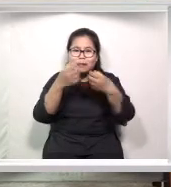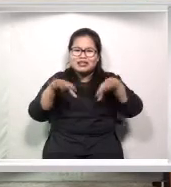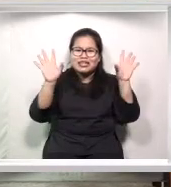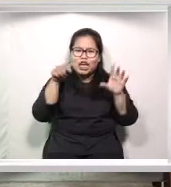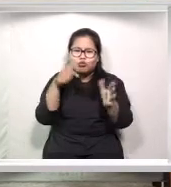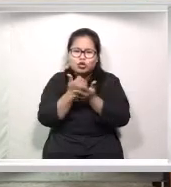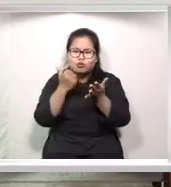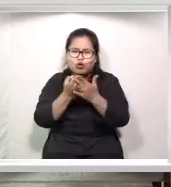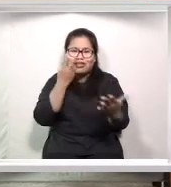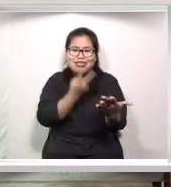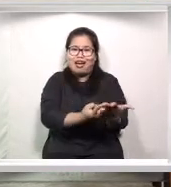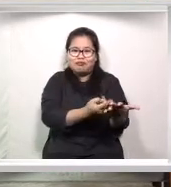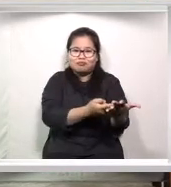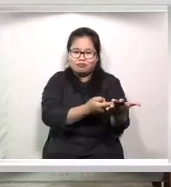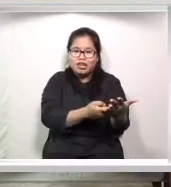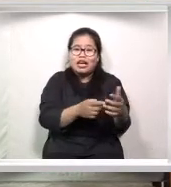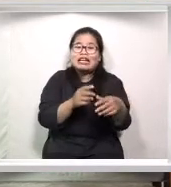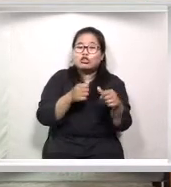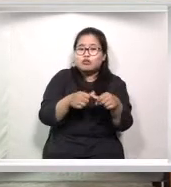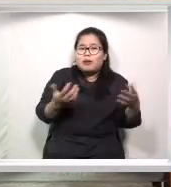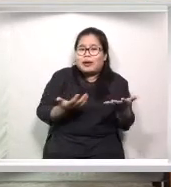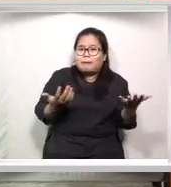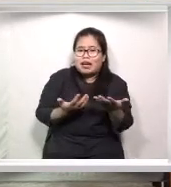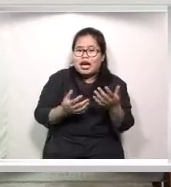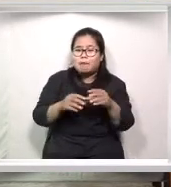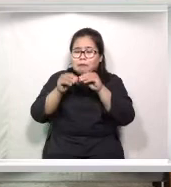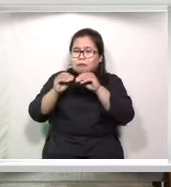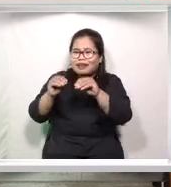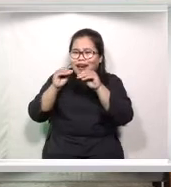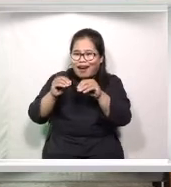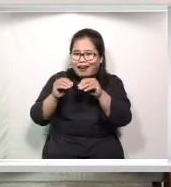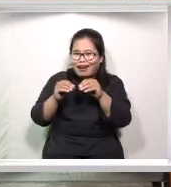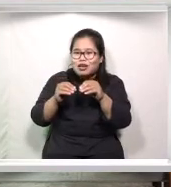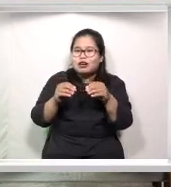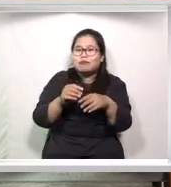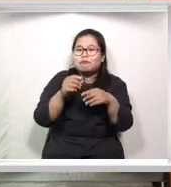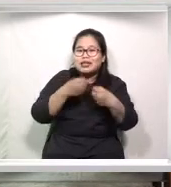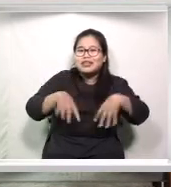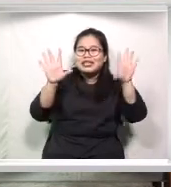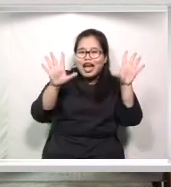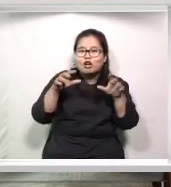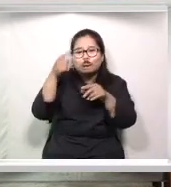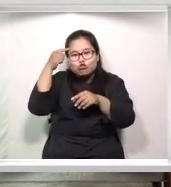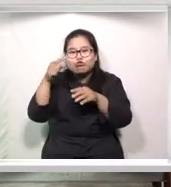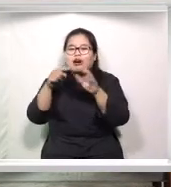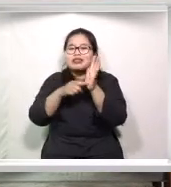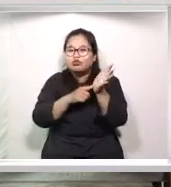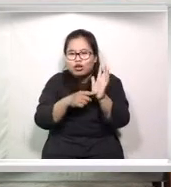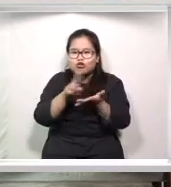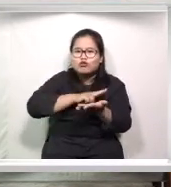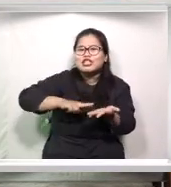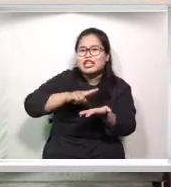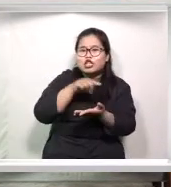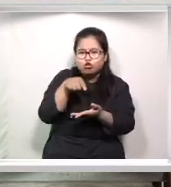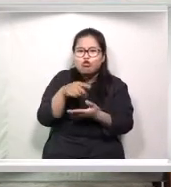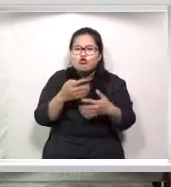nyata. Untuk pembinaan ideologi Pancasila dalam kehidupan kemahasiswaan di perguruan tinggi telah